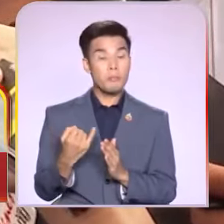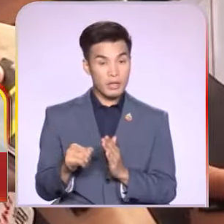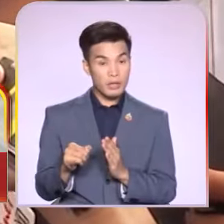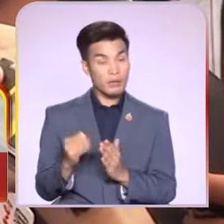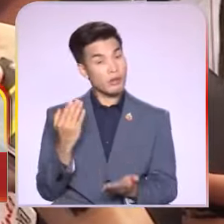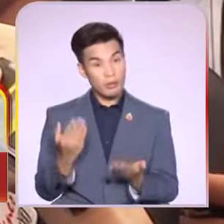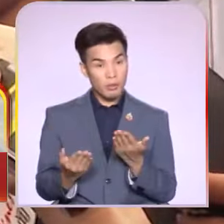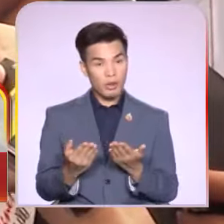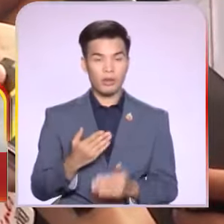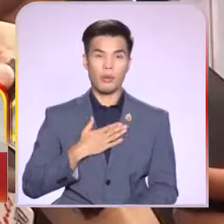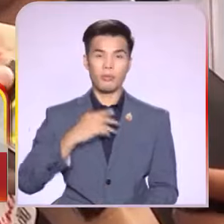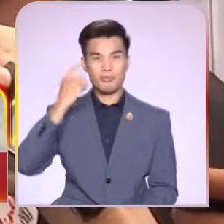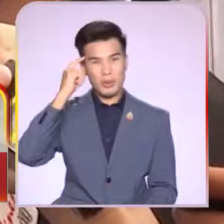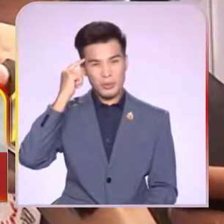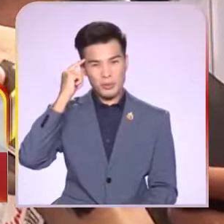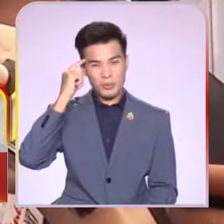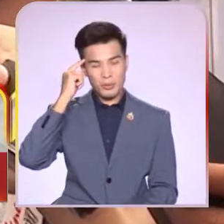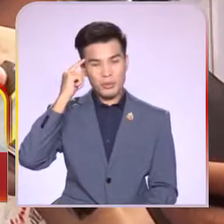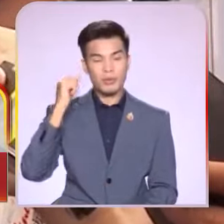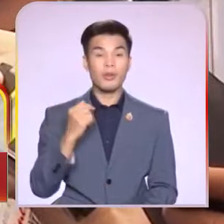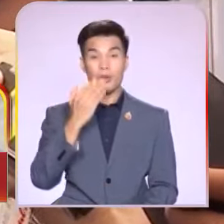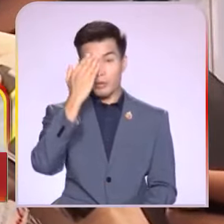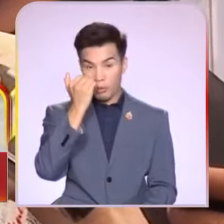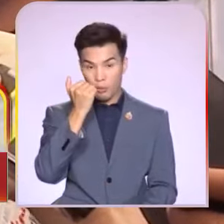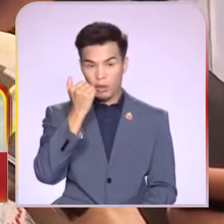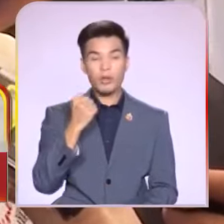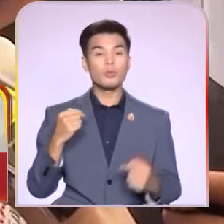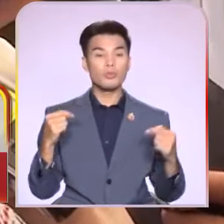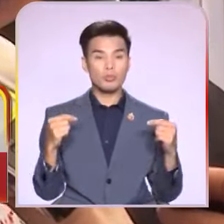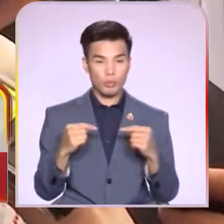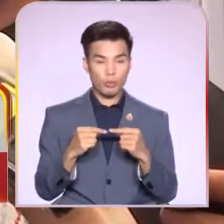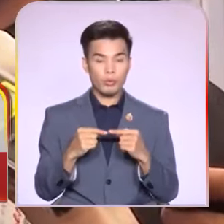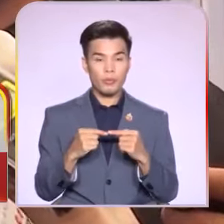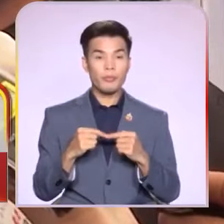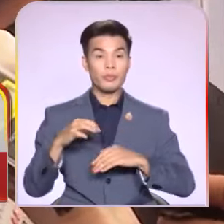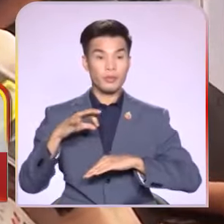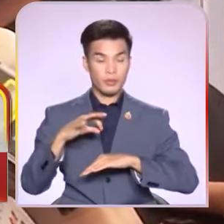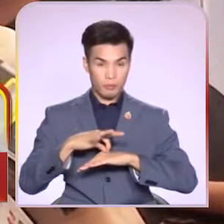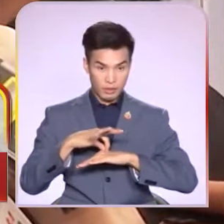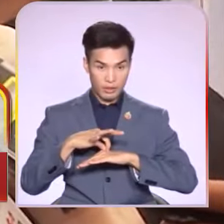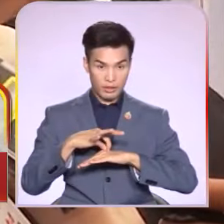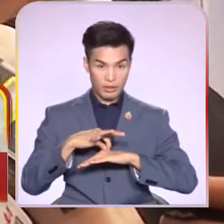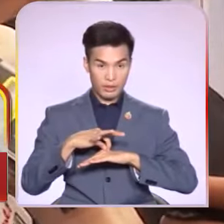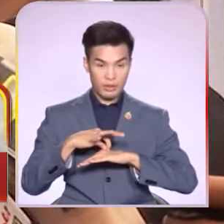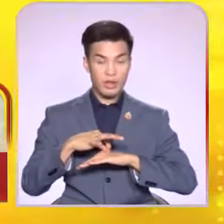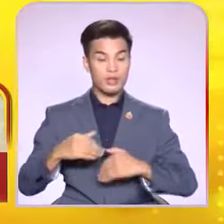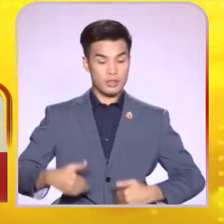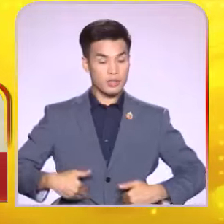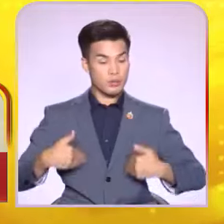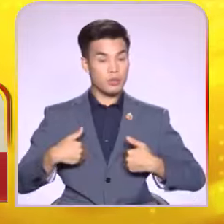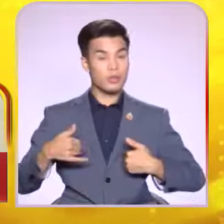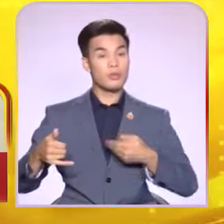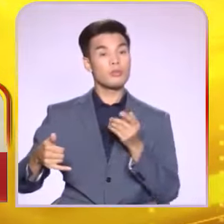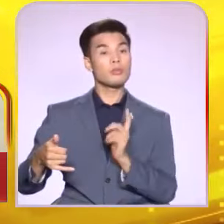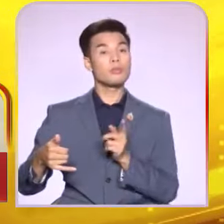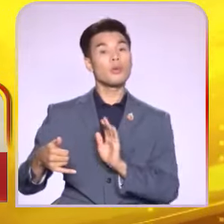หรือไม่เรายังไม่ทราบนะครับเพราะว่าในการดำเนินชีวิตประจำวันของท่าน